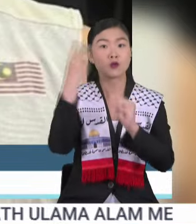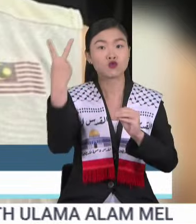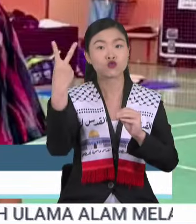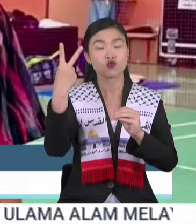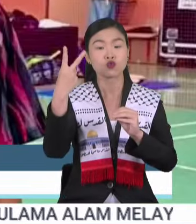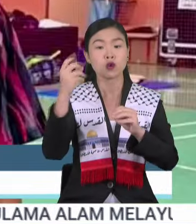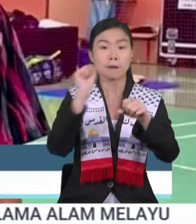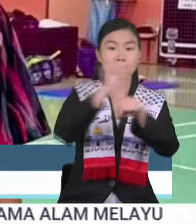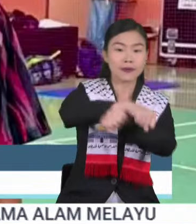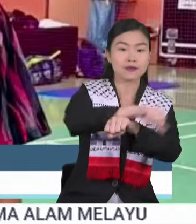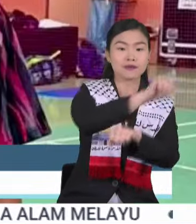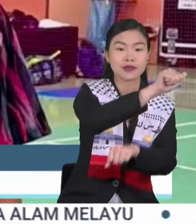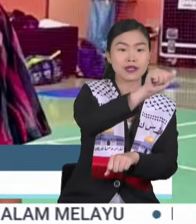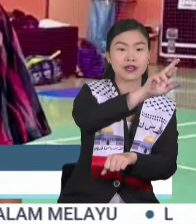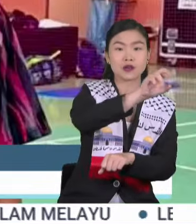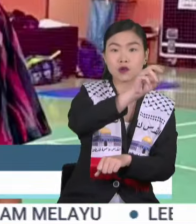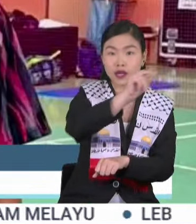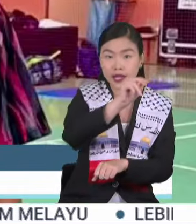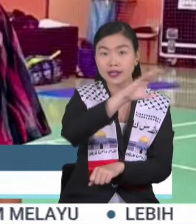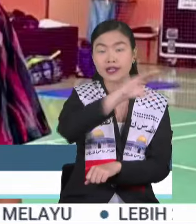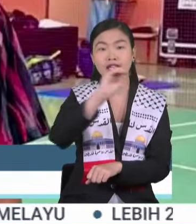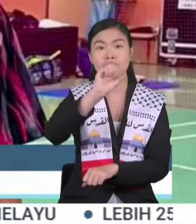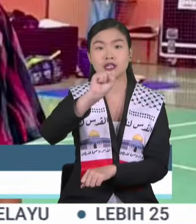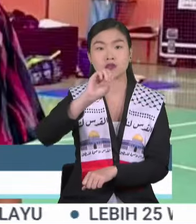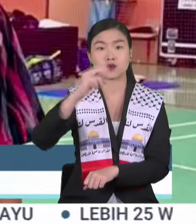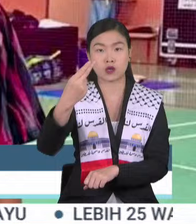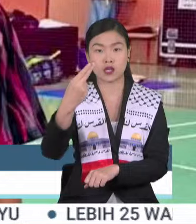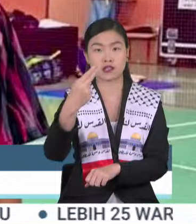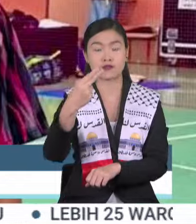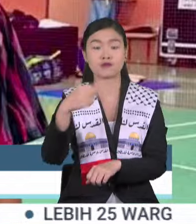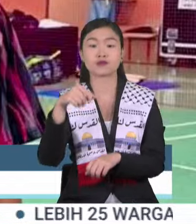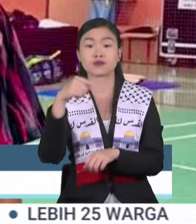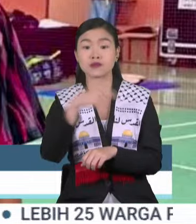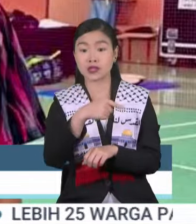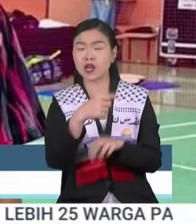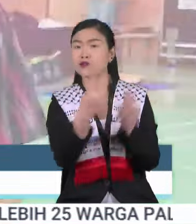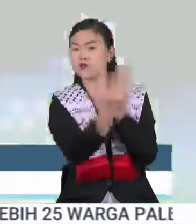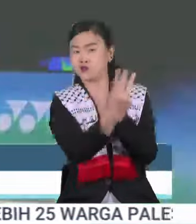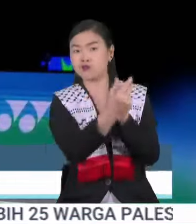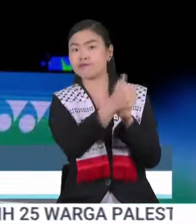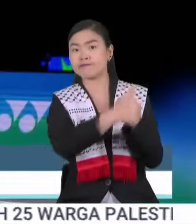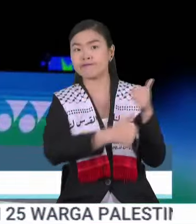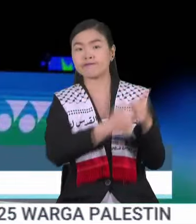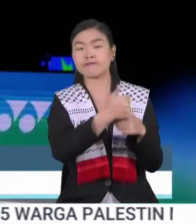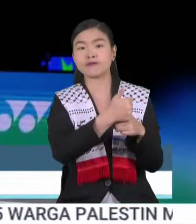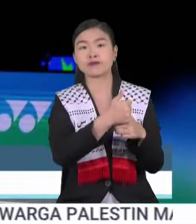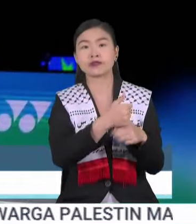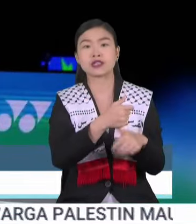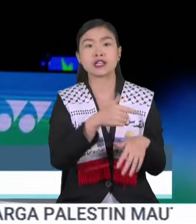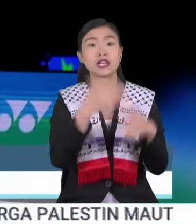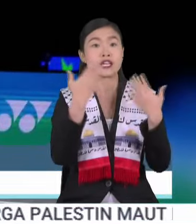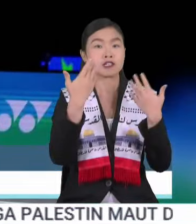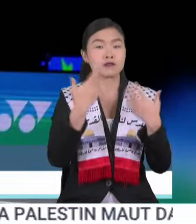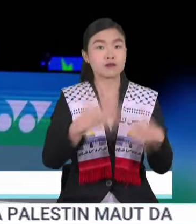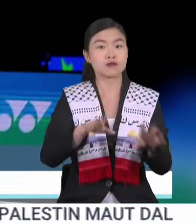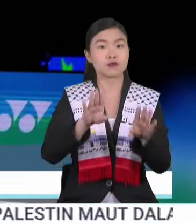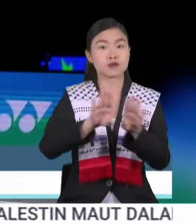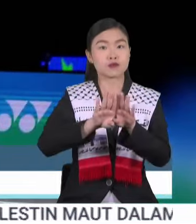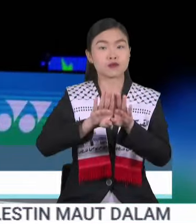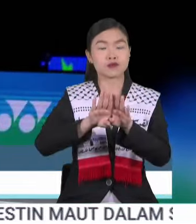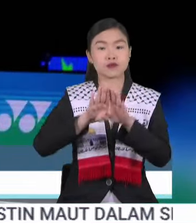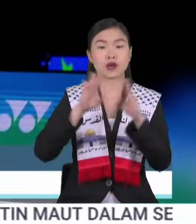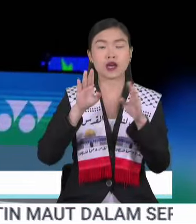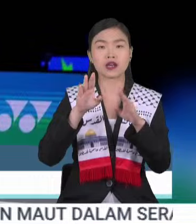itu ke atas Aaron Wu Yik yang juga bergu lelaki utama negara selepas kali terakhir melakukannya pada terbuka Jerman